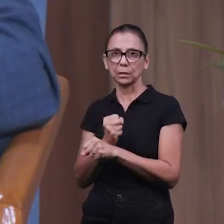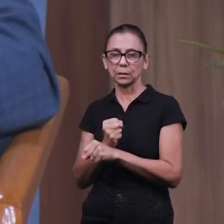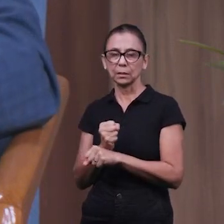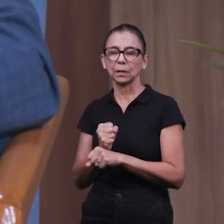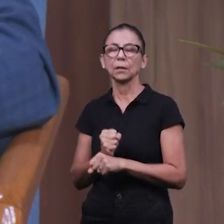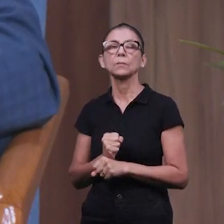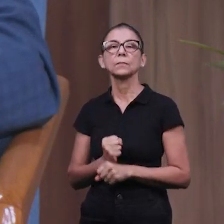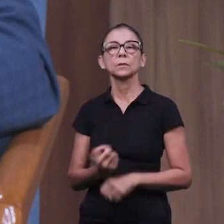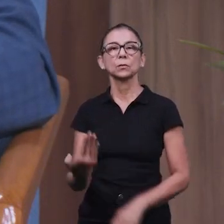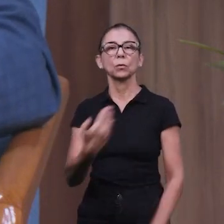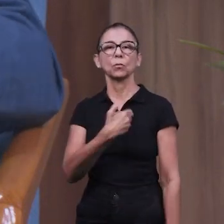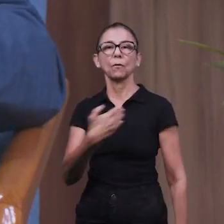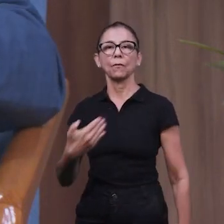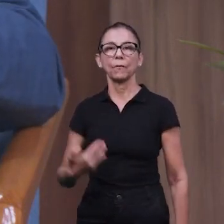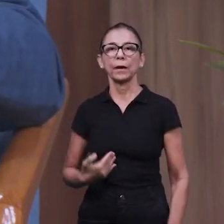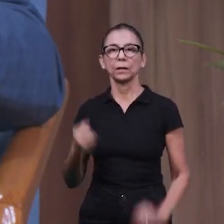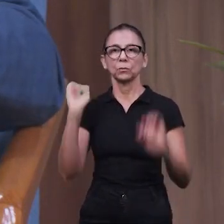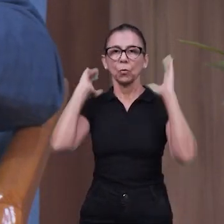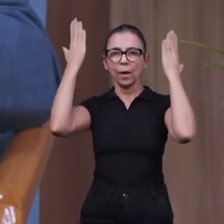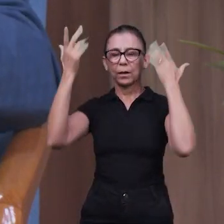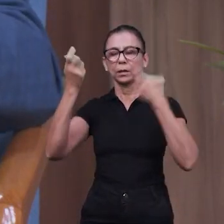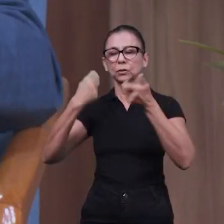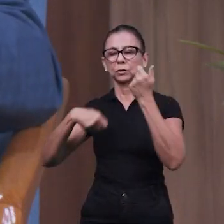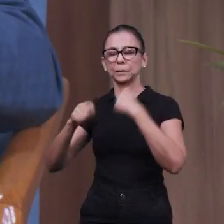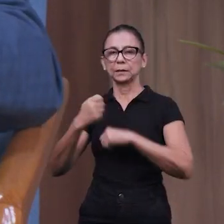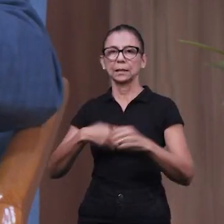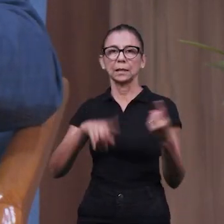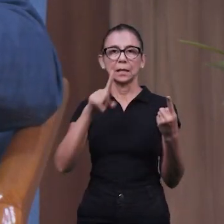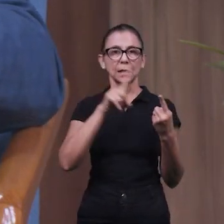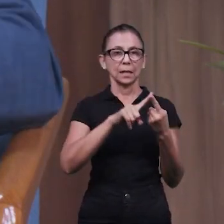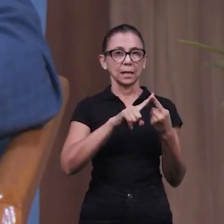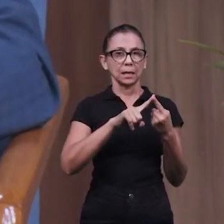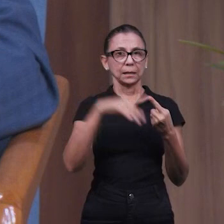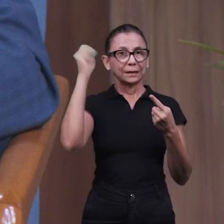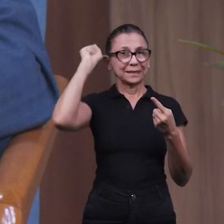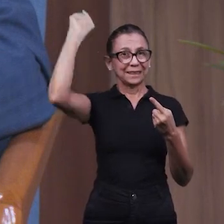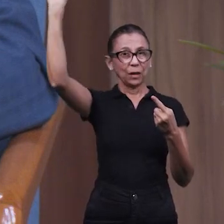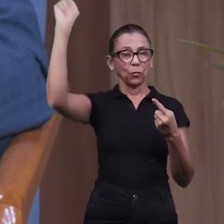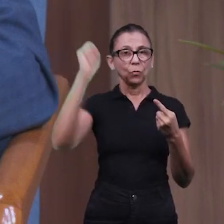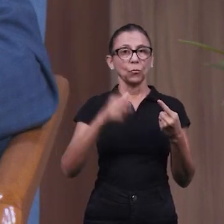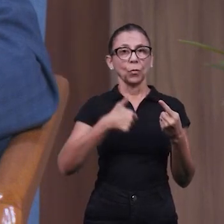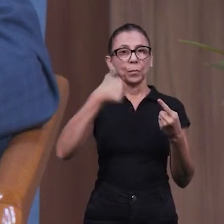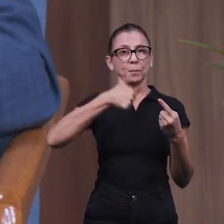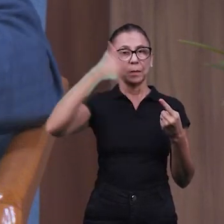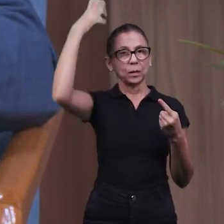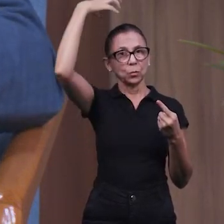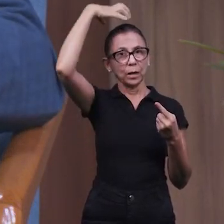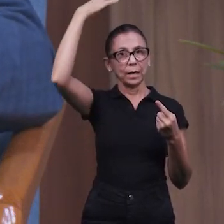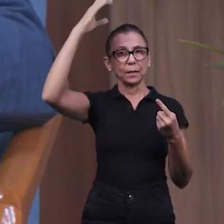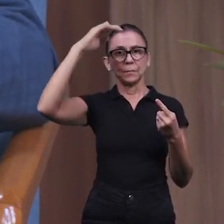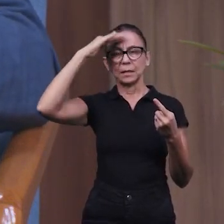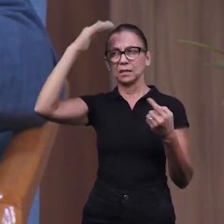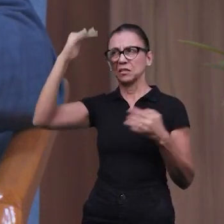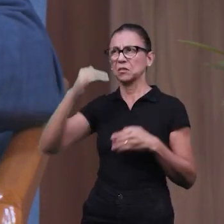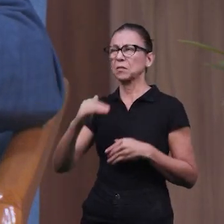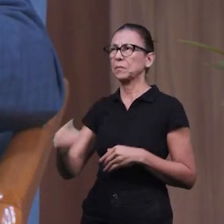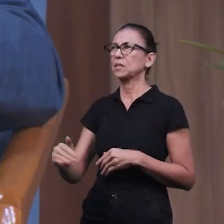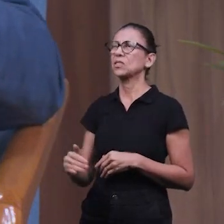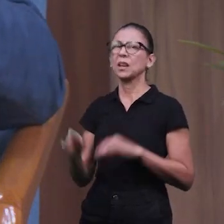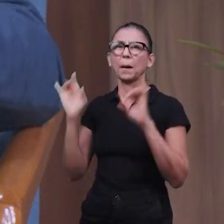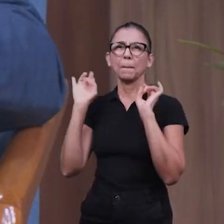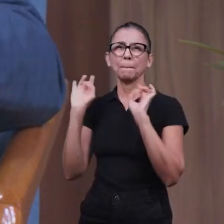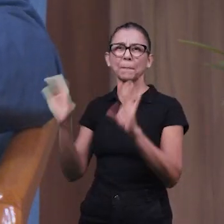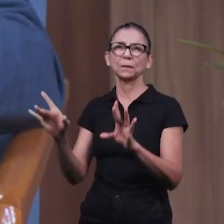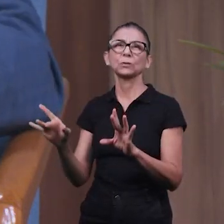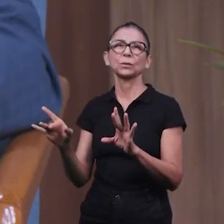l'implémentation et de la consolidation du royaume. Saül a été le premier roi, mais à cause de sa désobéissance,